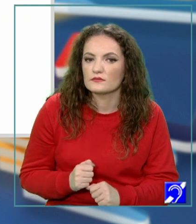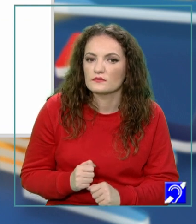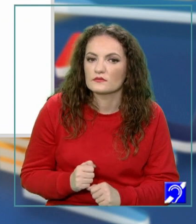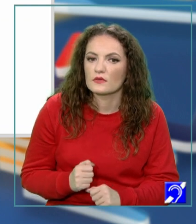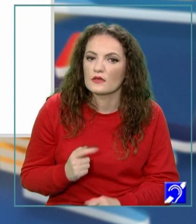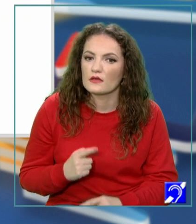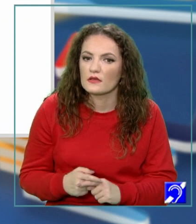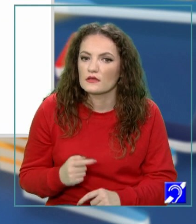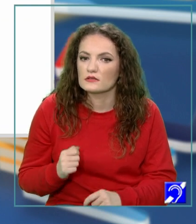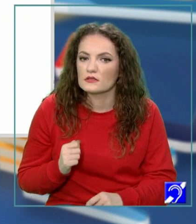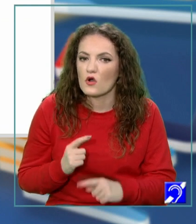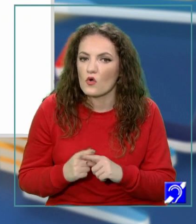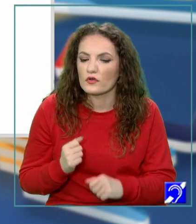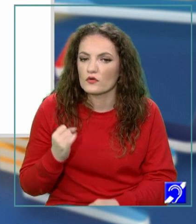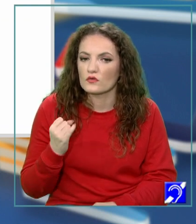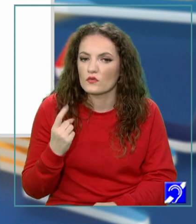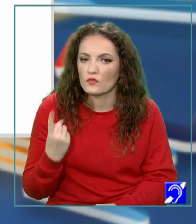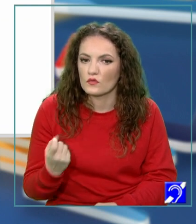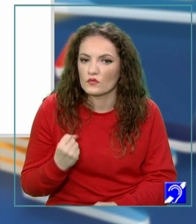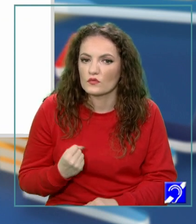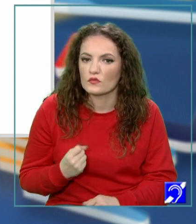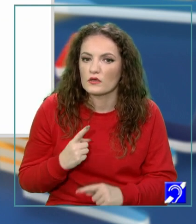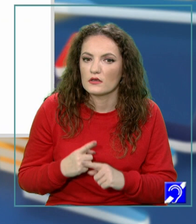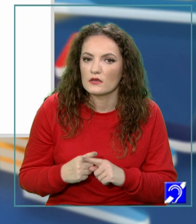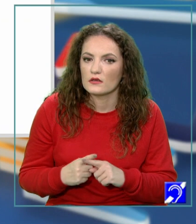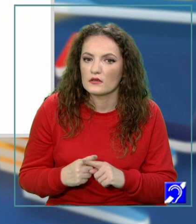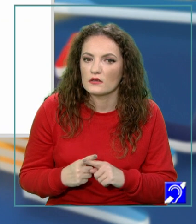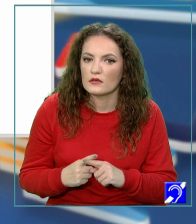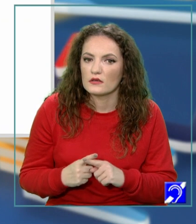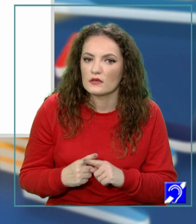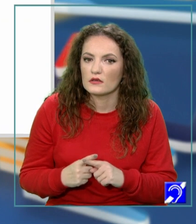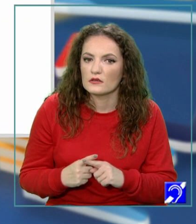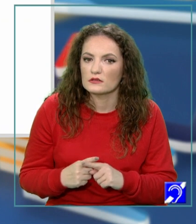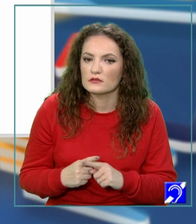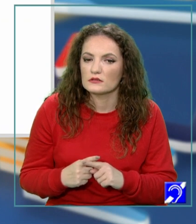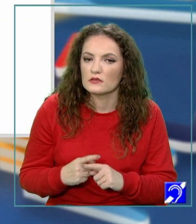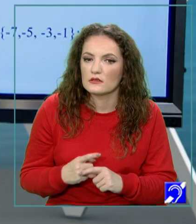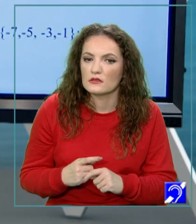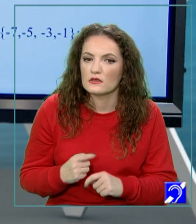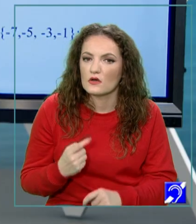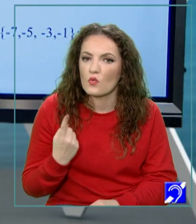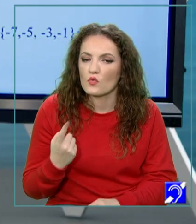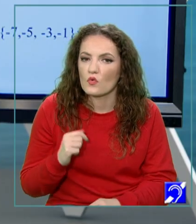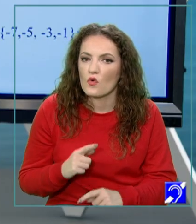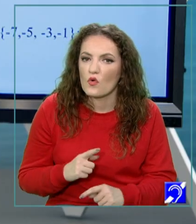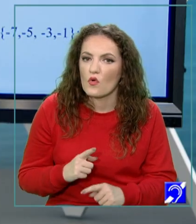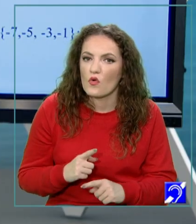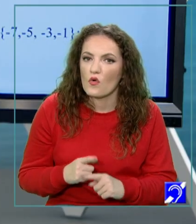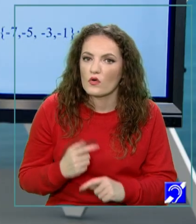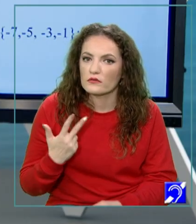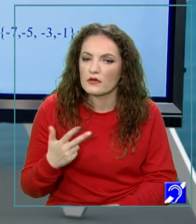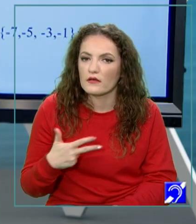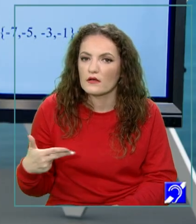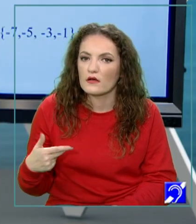ori 1 x, x 1 ori minus 3 fac minus 3. Egal mai departe, 2x pătrat minus 3x